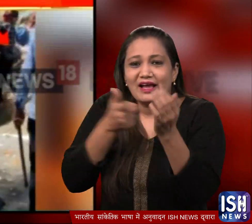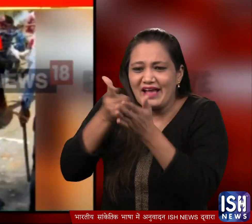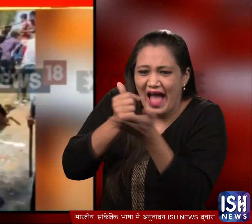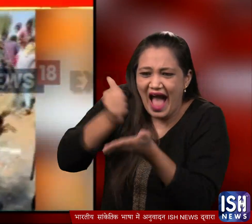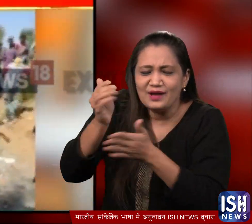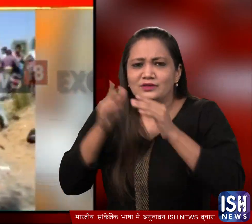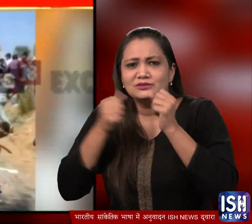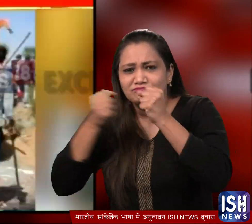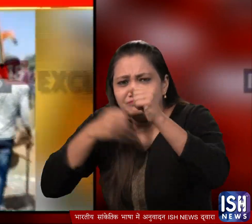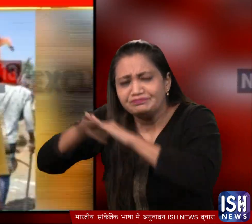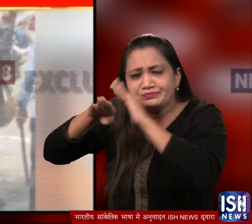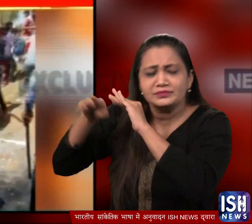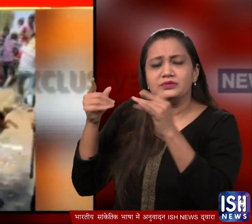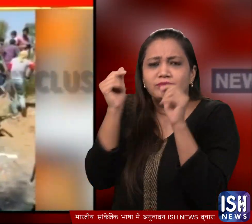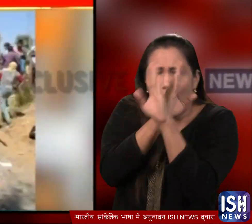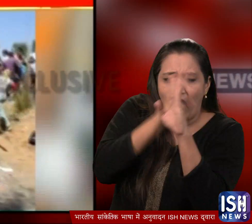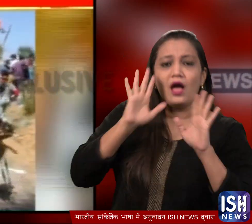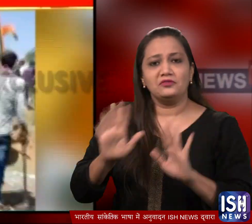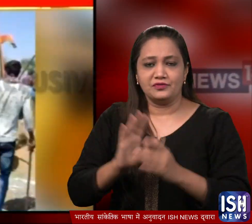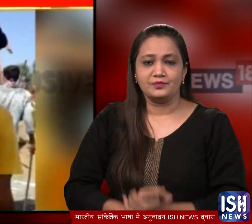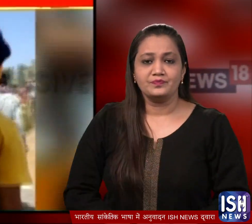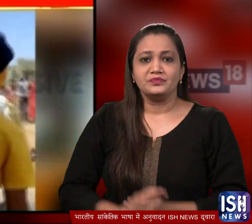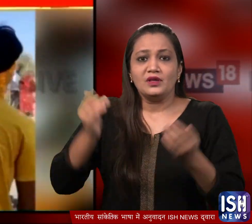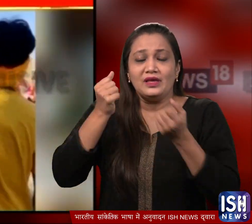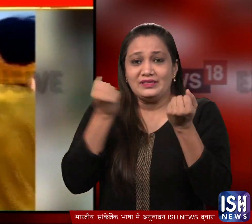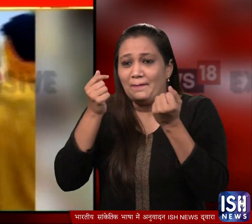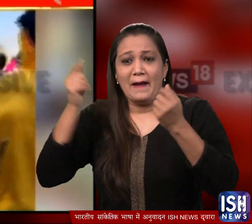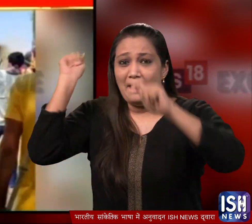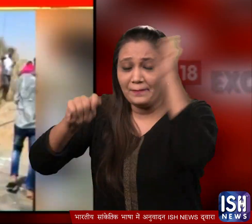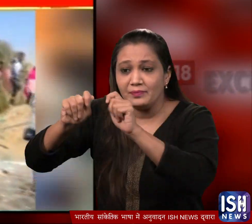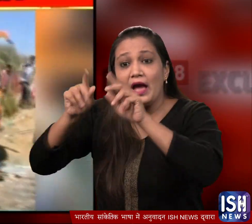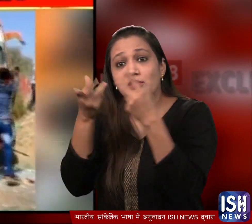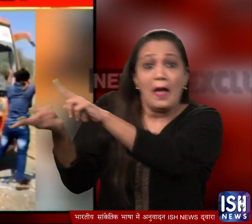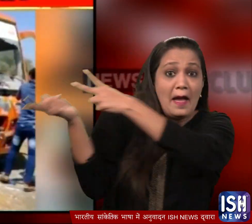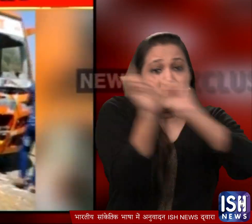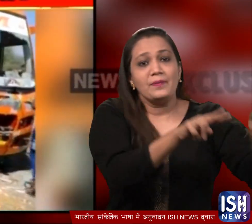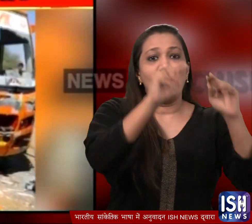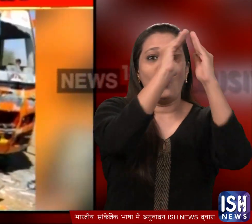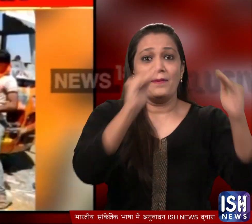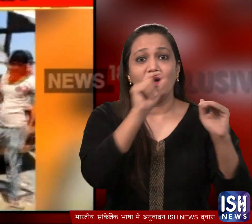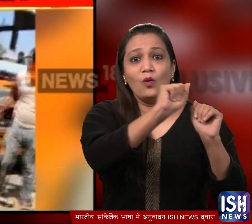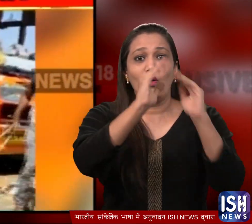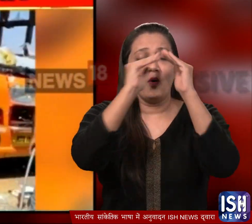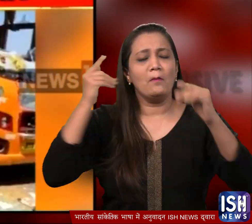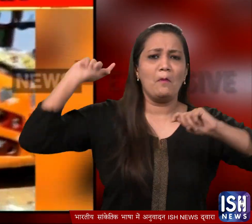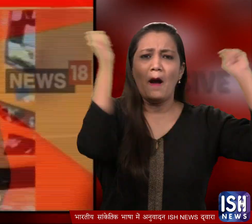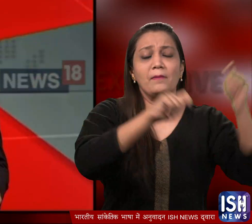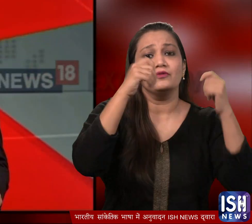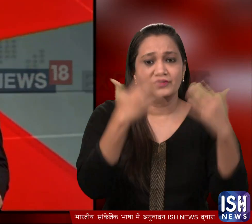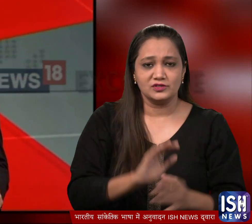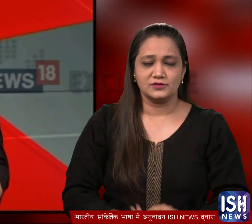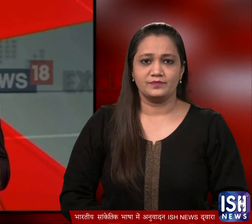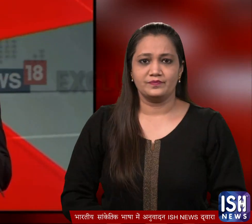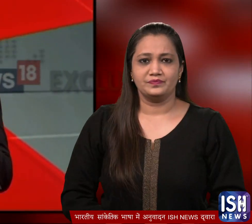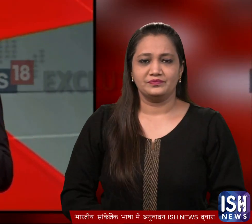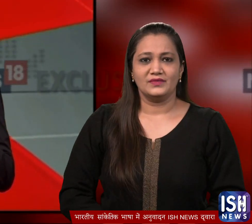में भागकर अपनी जान बचाते दिखाई दिए। बताया गया कि इस हमले का बदला लेने के लिए दूसरे गुट ने भी एक बदमाश के घर में घुसकर तोड़फोड़ की। सौभाग्य की